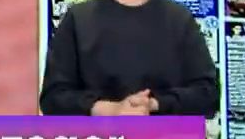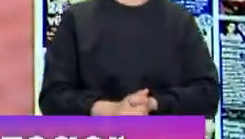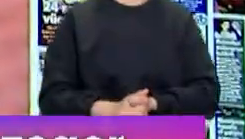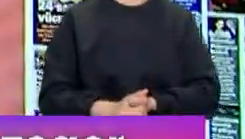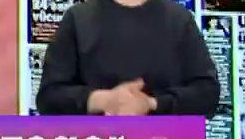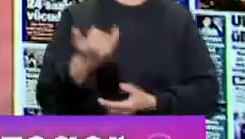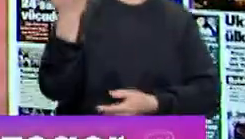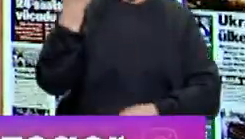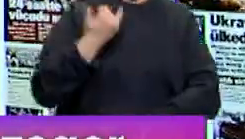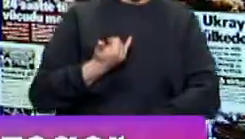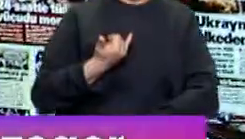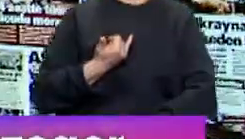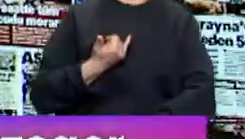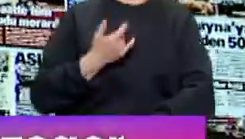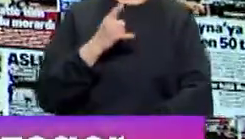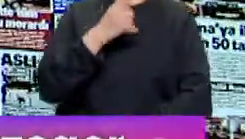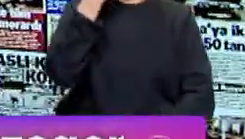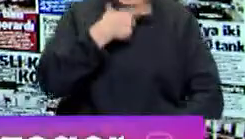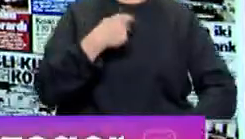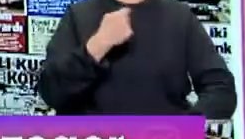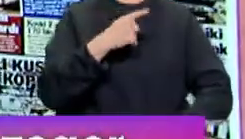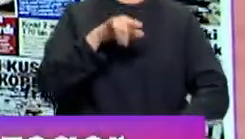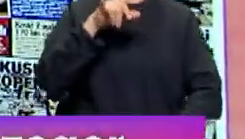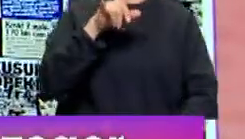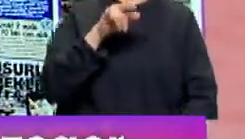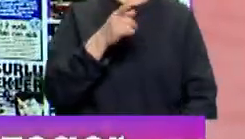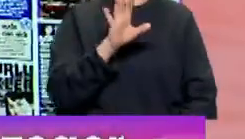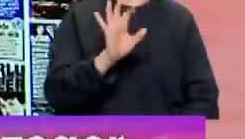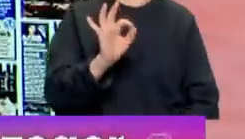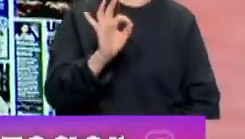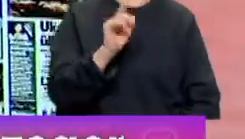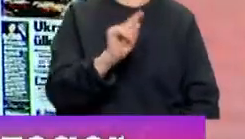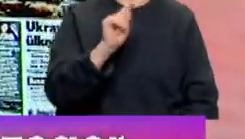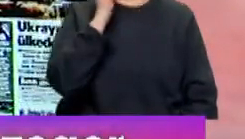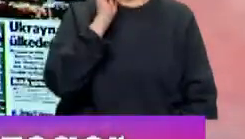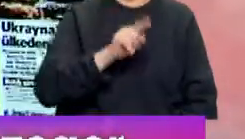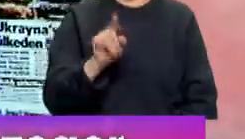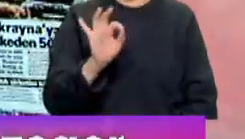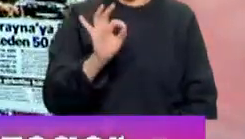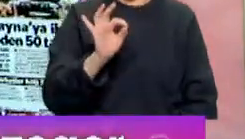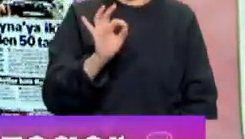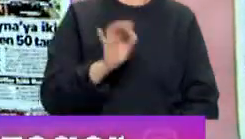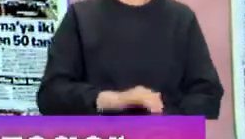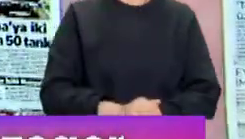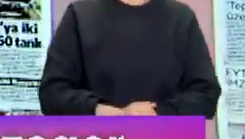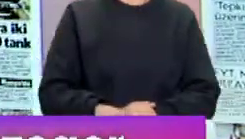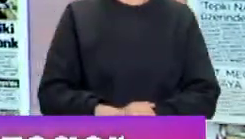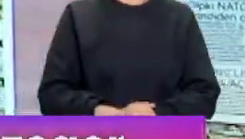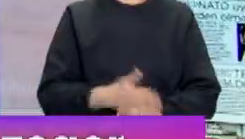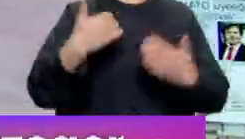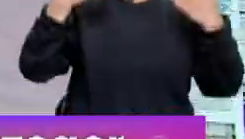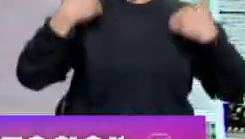hakaret ettiğini Taşıyan başörtüsü konusunda yani Öyle yazmış da kişi gönderen kişi o yüzden Aynen alıntıladı